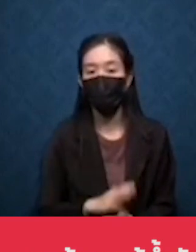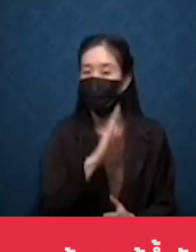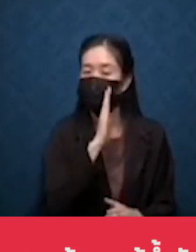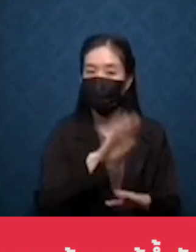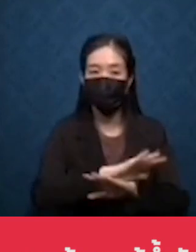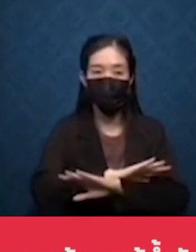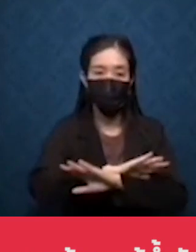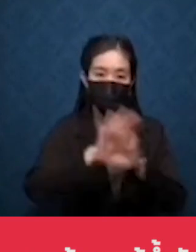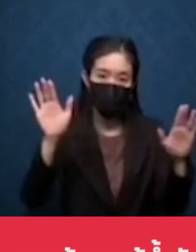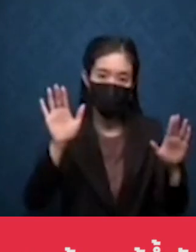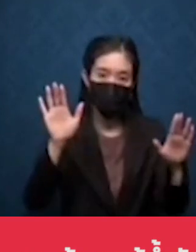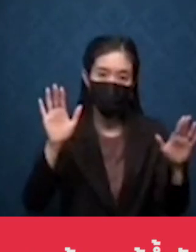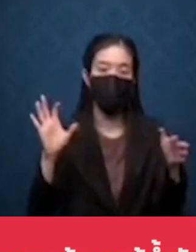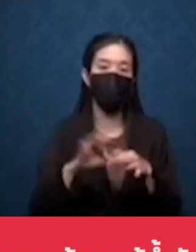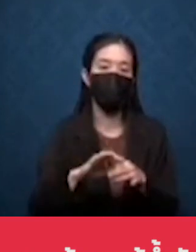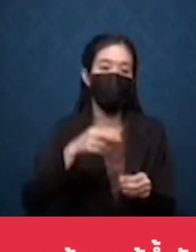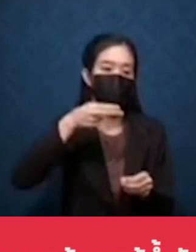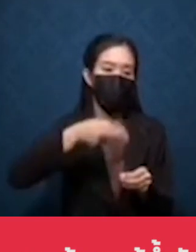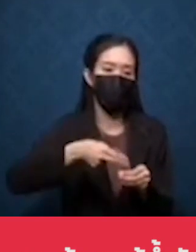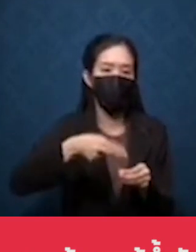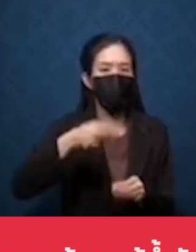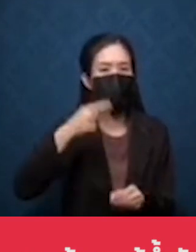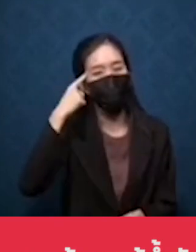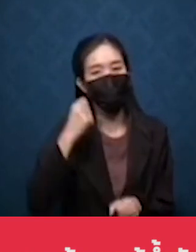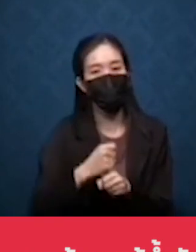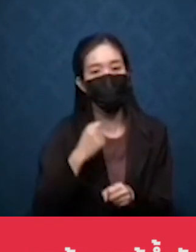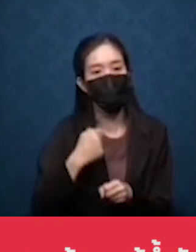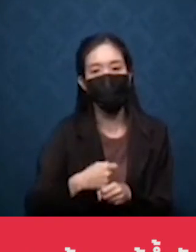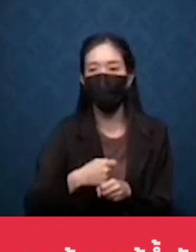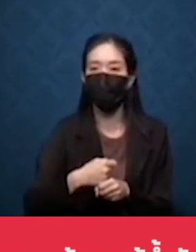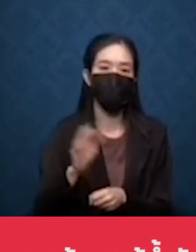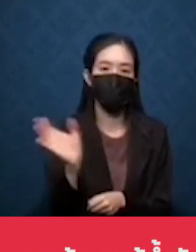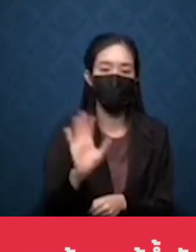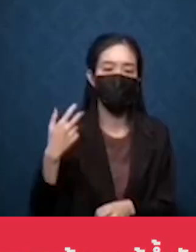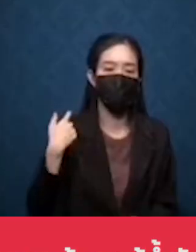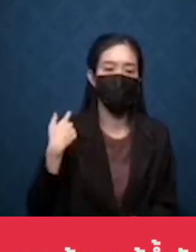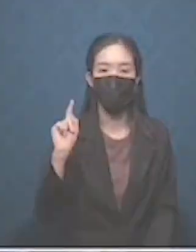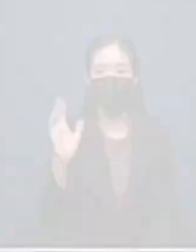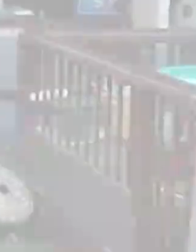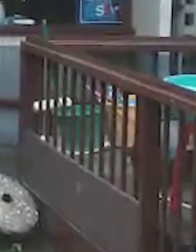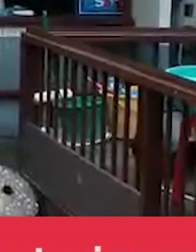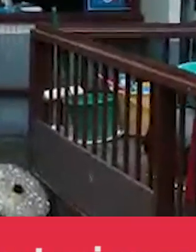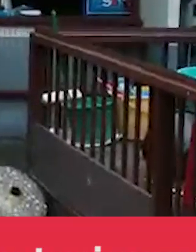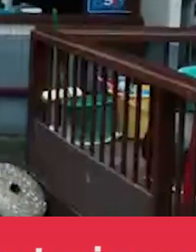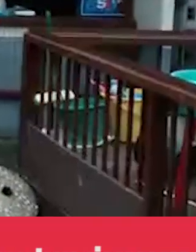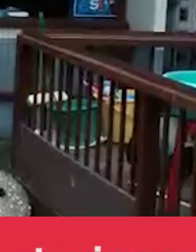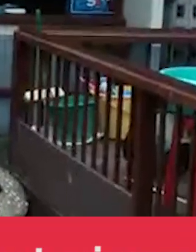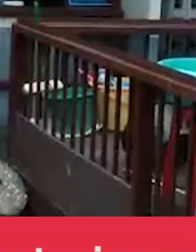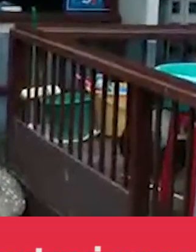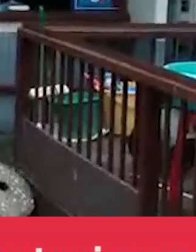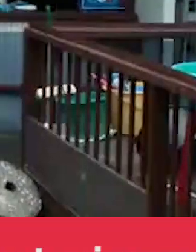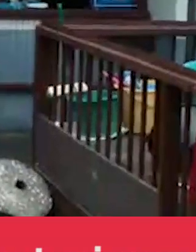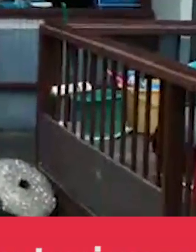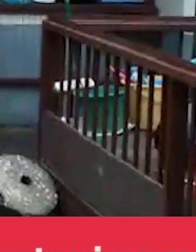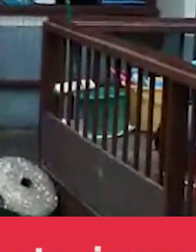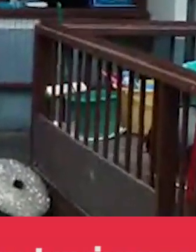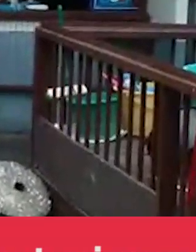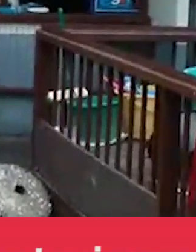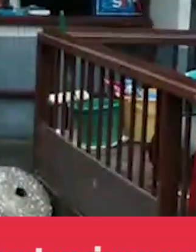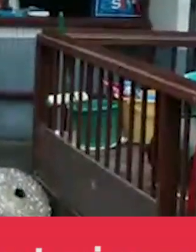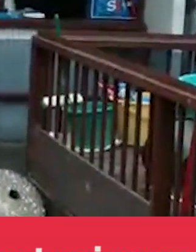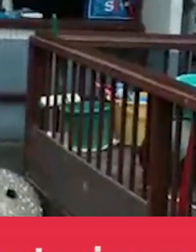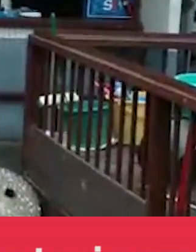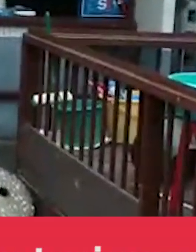ทยืนยันตรึงดีเซลไม่เกิน30บาทขอผู้ขายลดค่าการตลาดล่าสุด